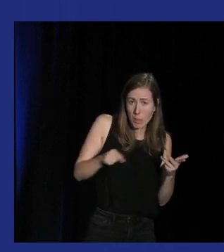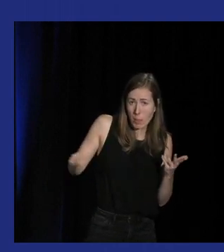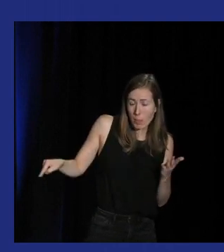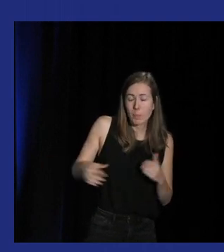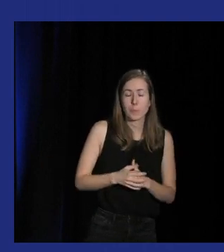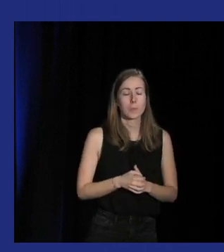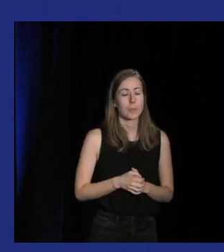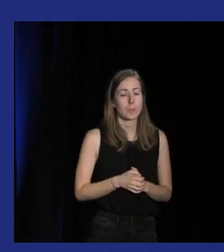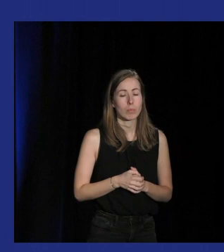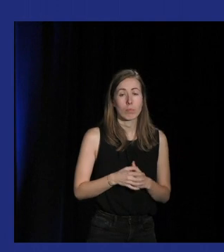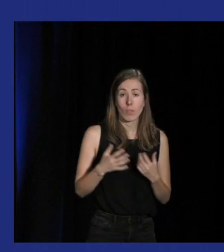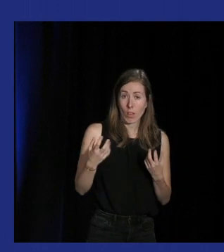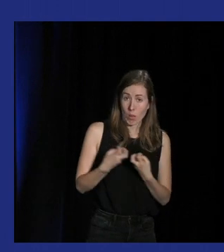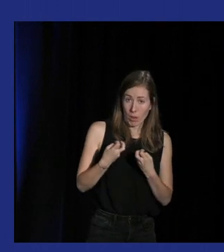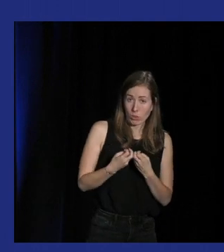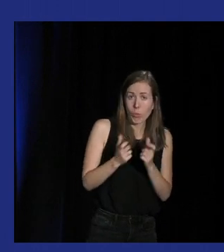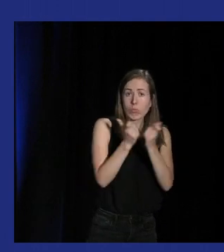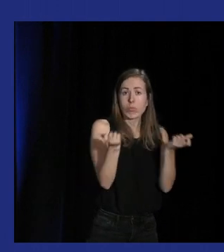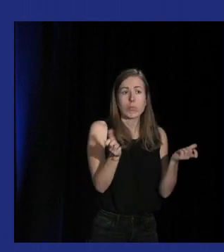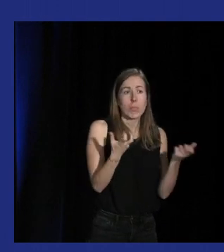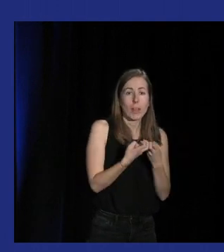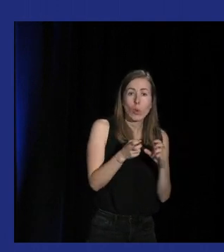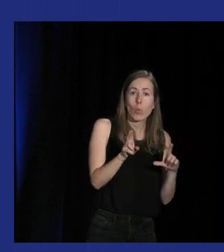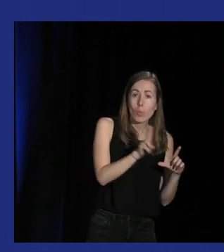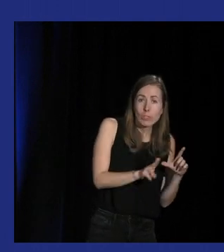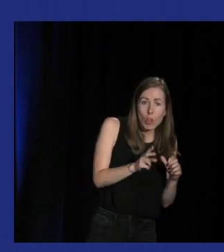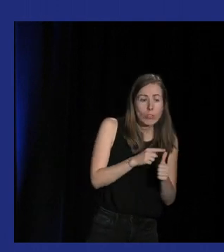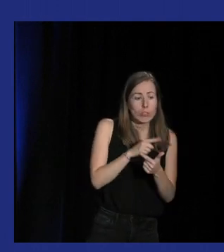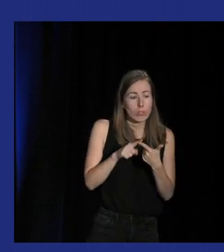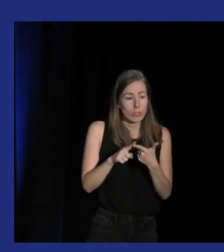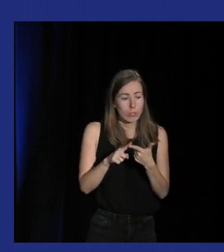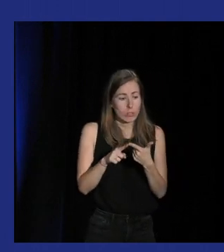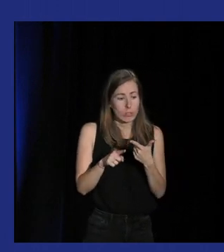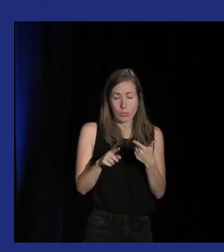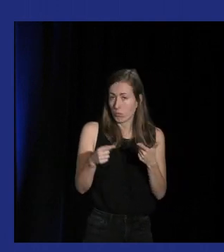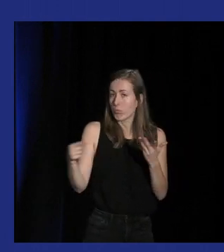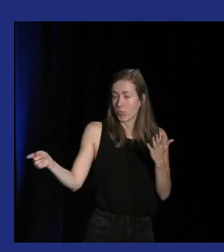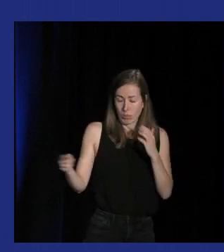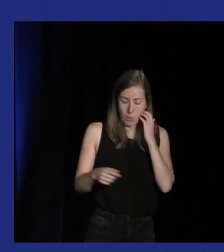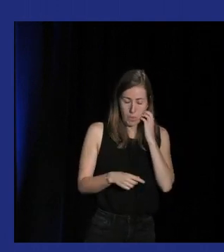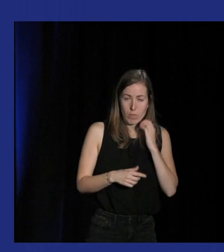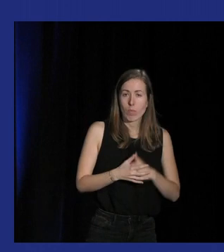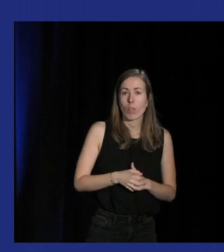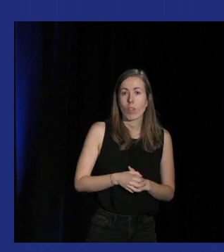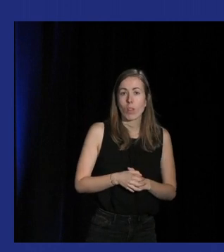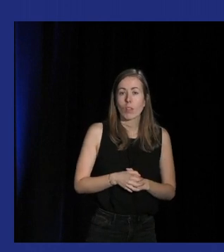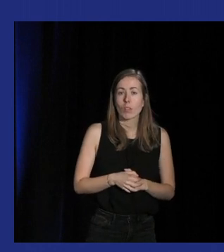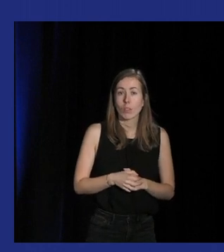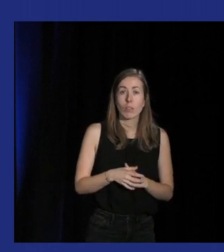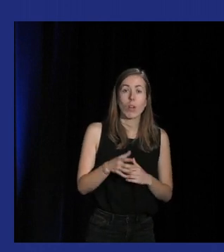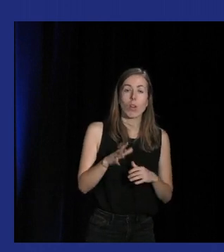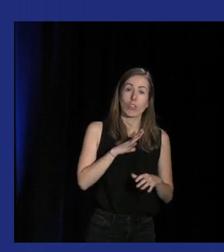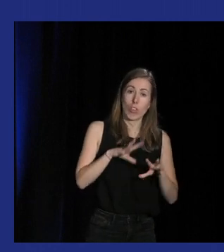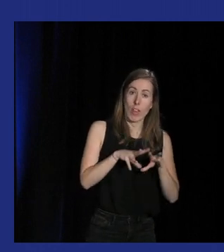ou Ubisoft à ma connaissance ça part toujours il y a une équipe de sanzianer c'est souvent les plus nombreux c'est ceux qui vont créer le contenu